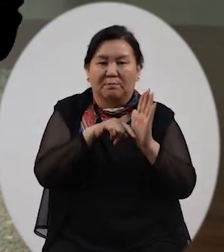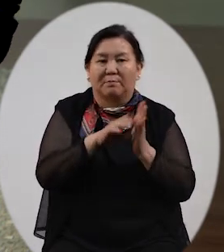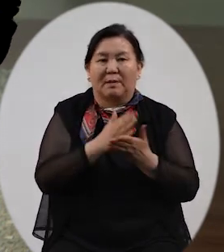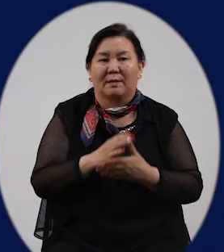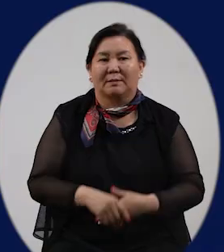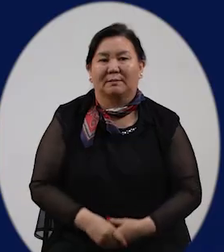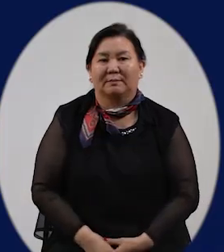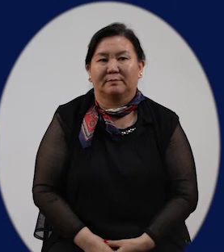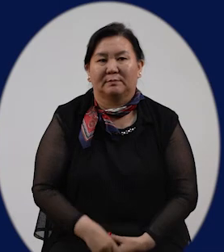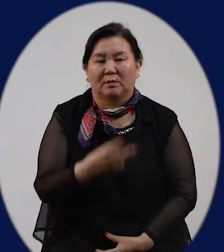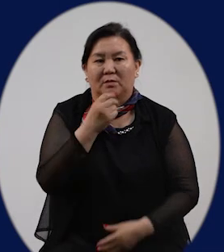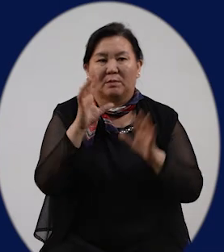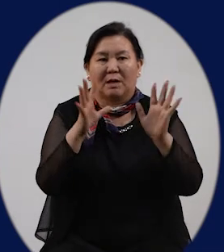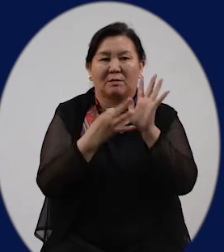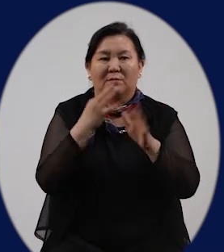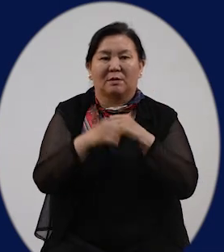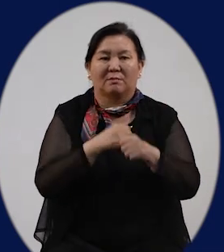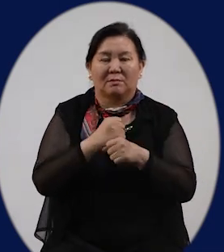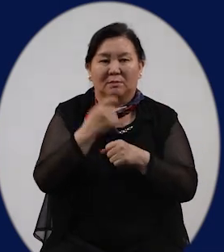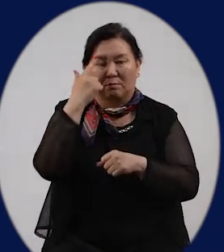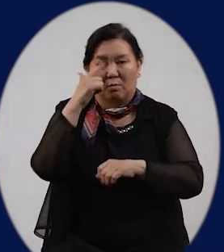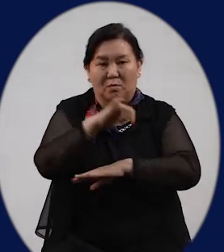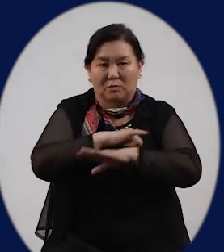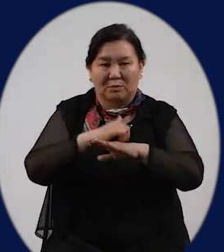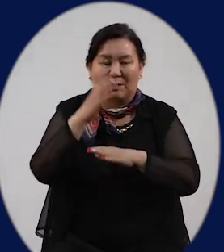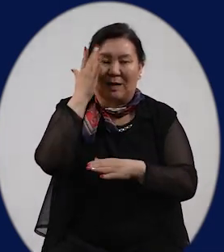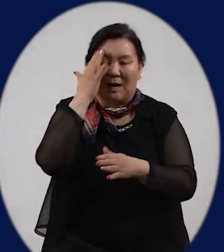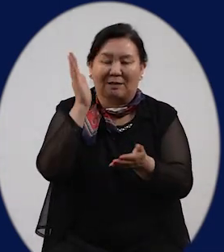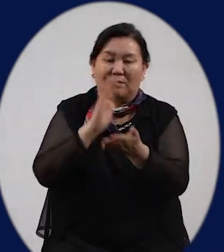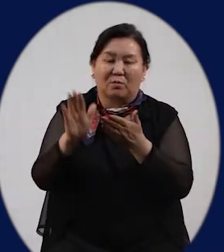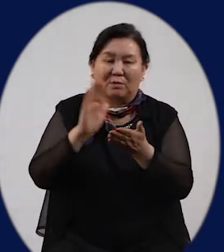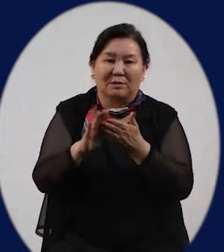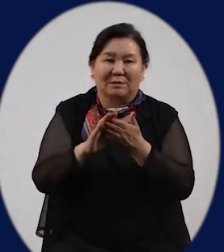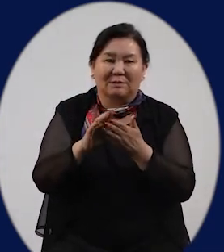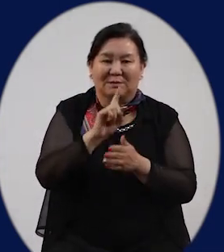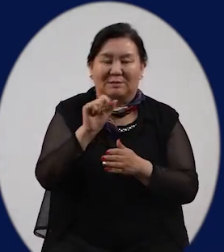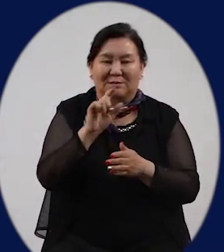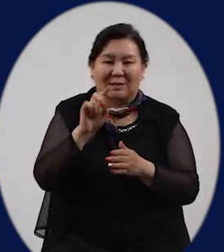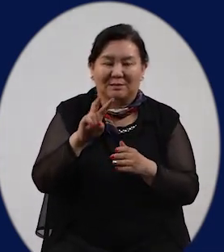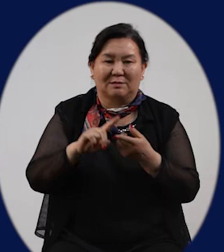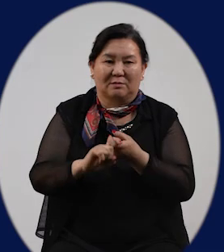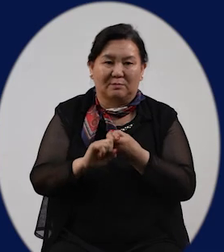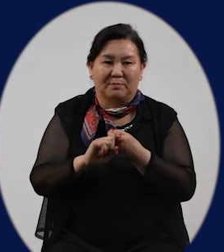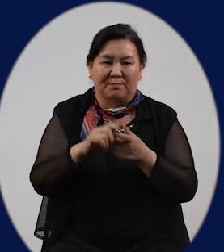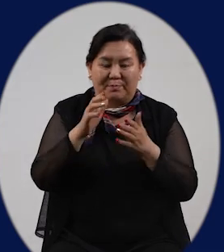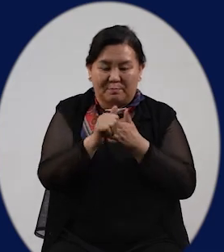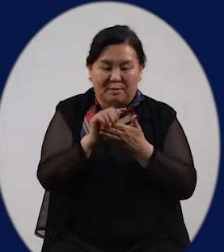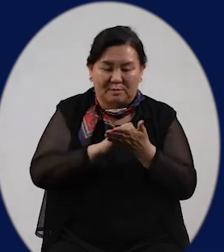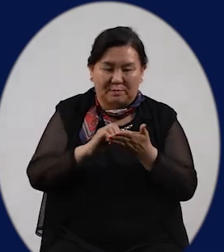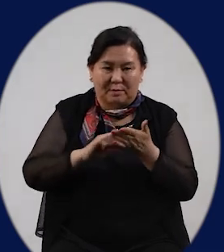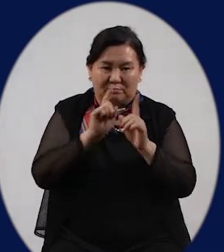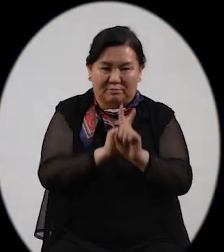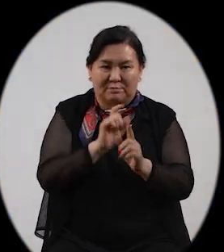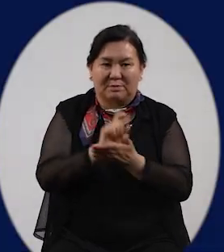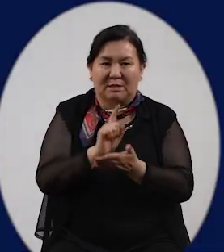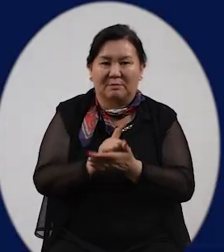байна. 2018 оны байдлаар Монгол улсад гадаад худалдаа эрхлэхэд зах зээлээс хамааран доорх бичиг баримтыг бүрдүүлдэг.